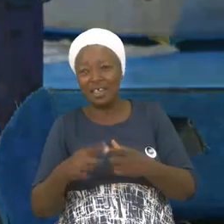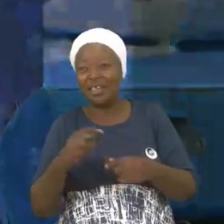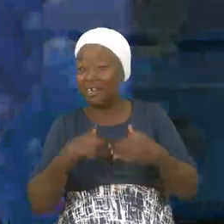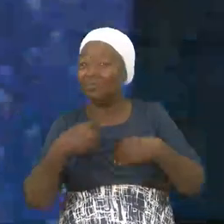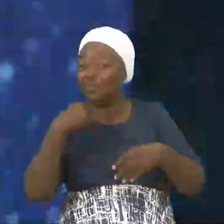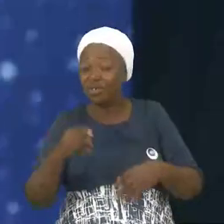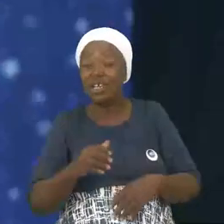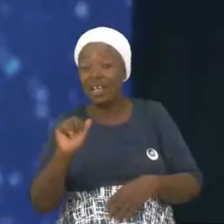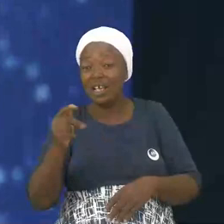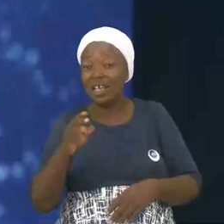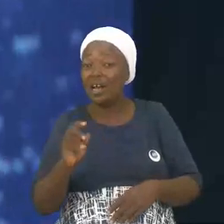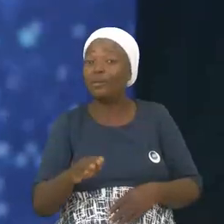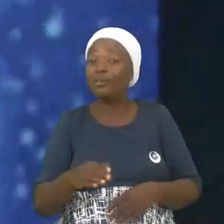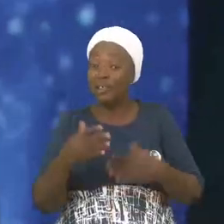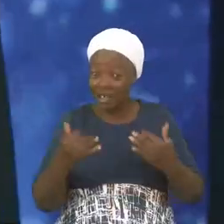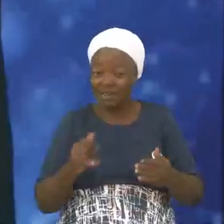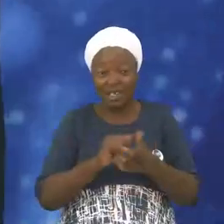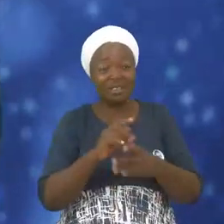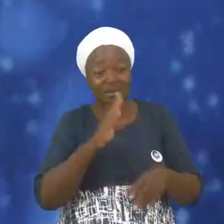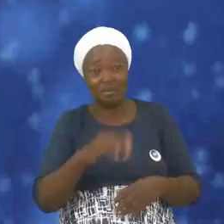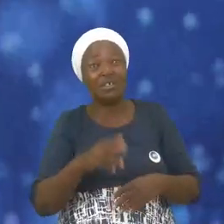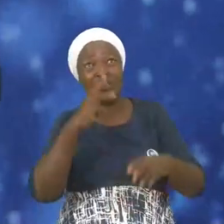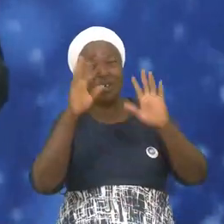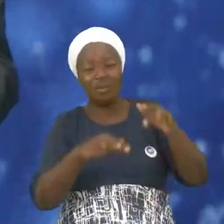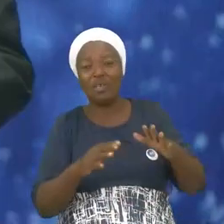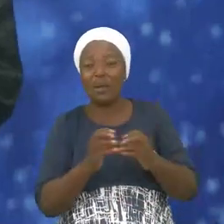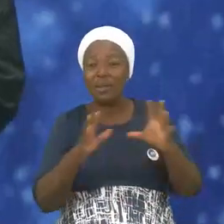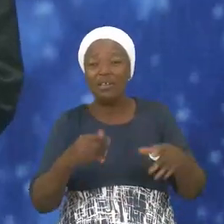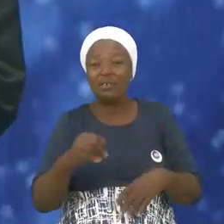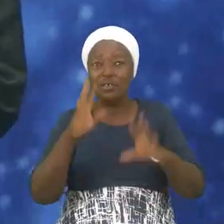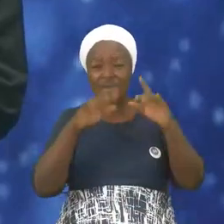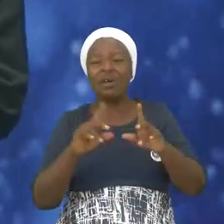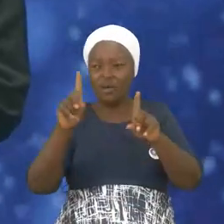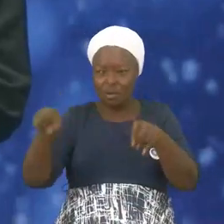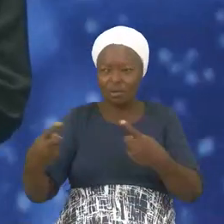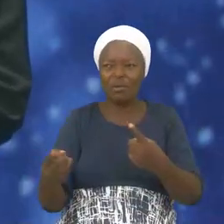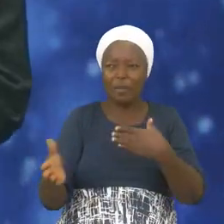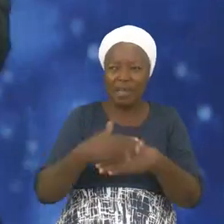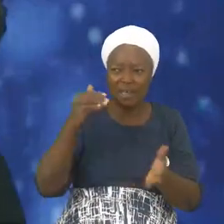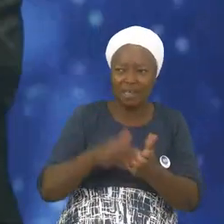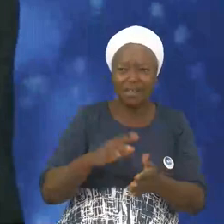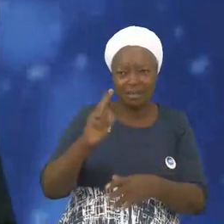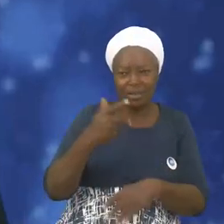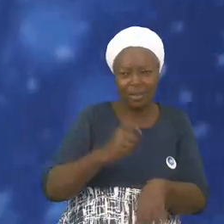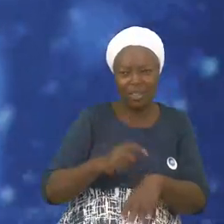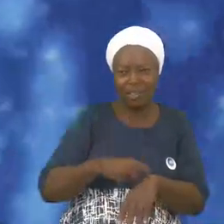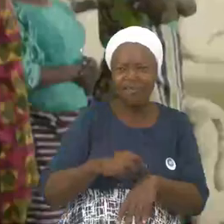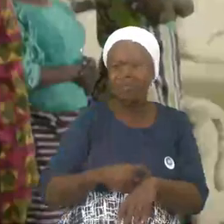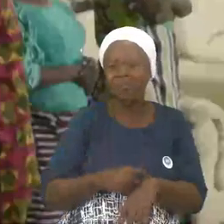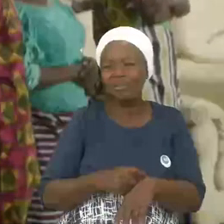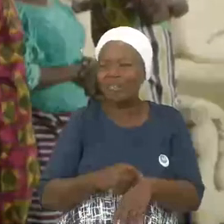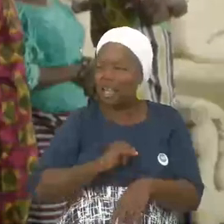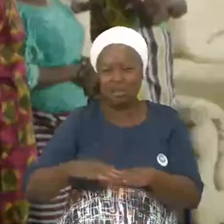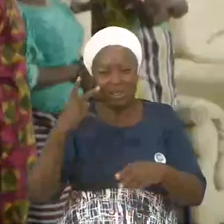as-tu? J'ai dit à Achab, qui aura averse de bénédiction, de pluie, va regarder, troisième